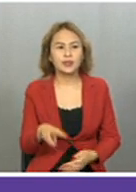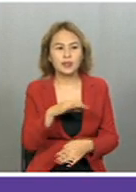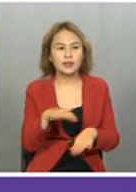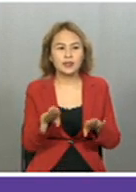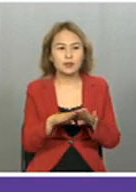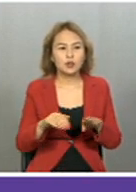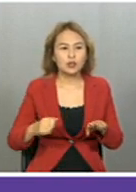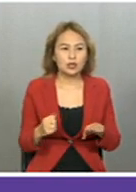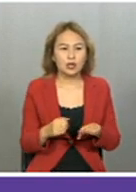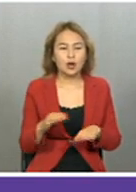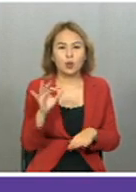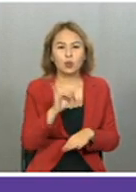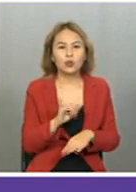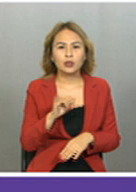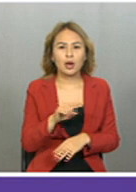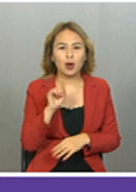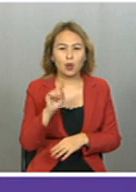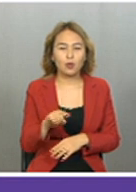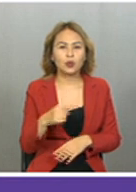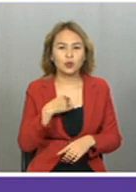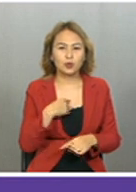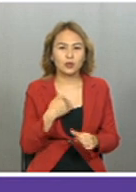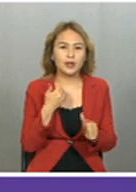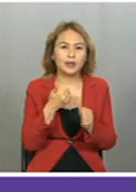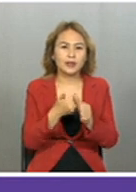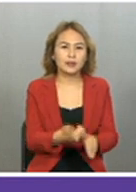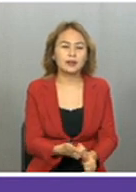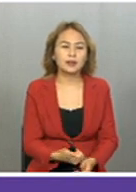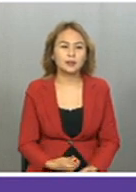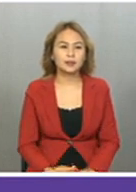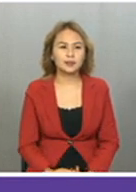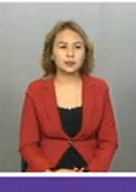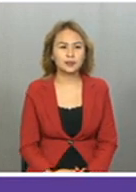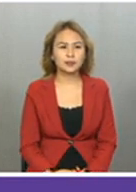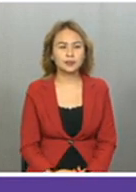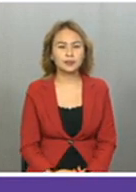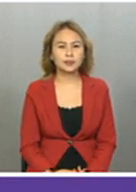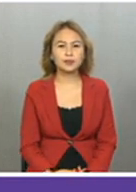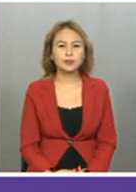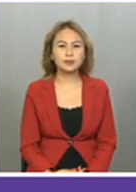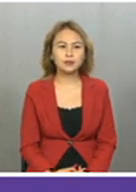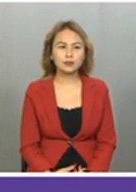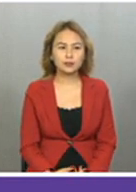с ним друзья, куда он, туда и я.